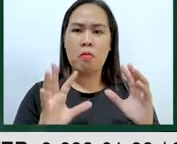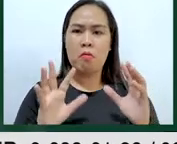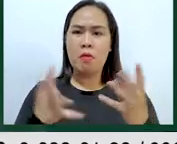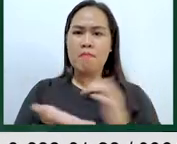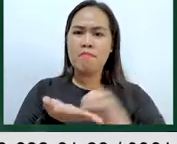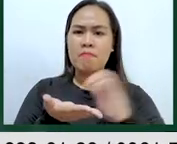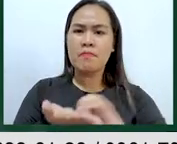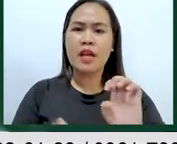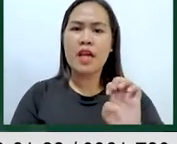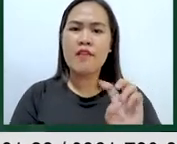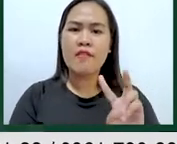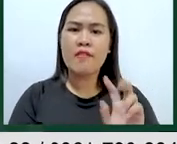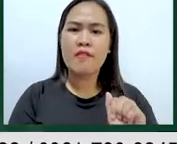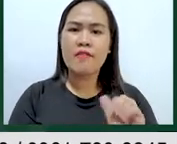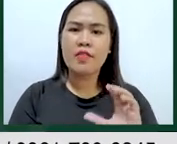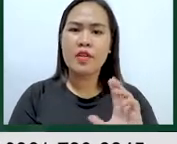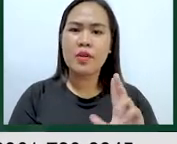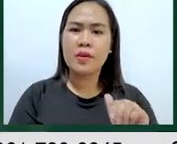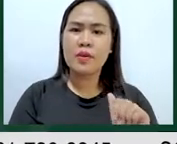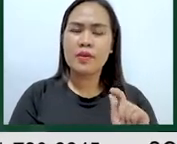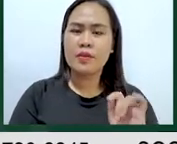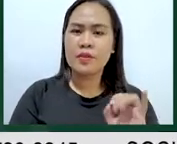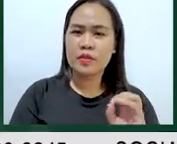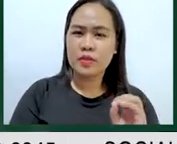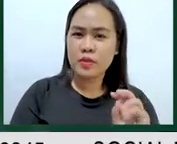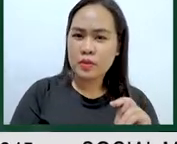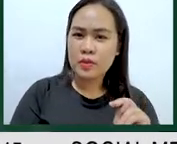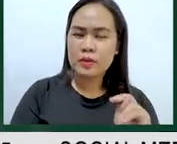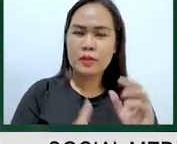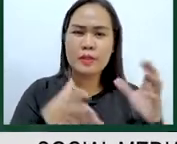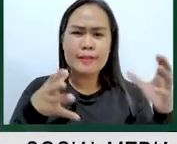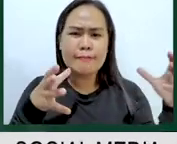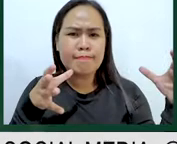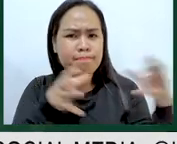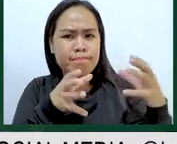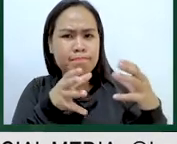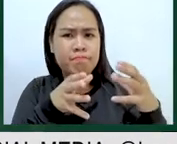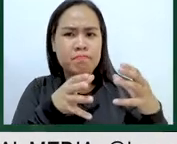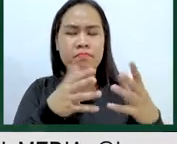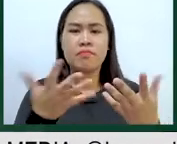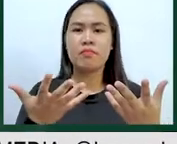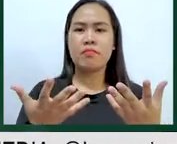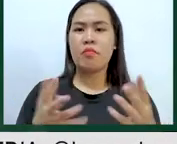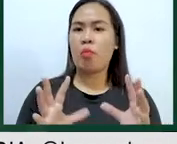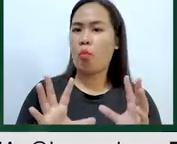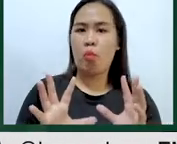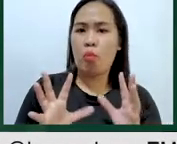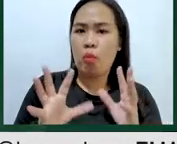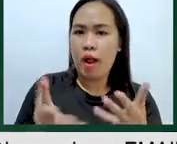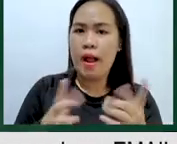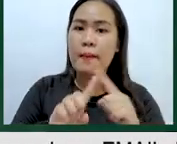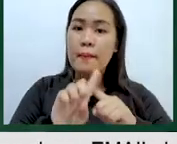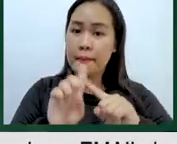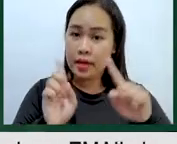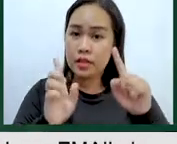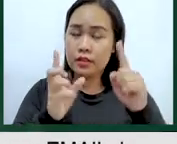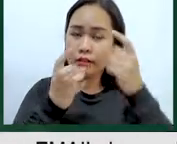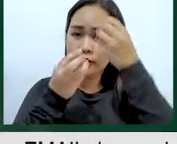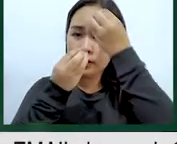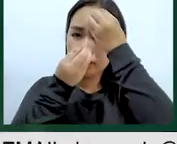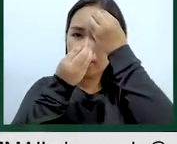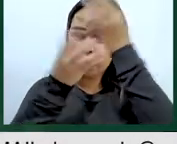And yung information dissemination online. Yan yung talagang pinush sa